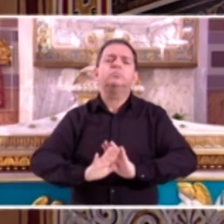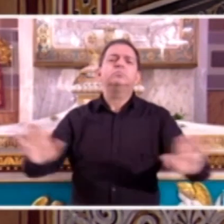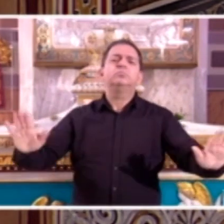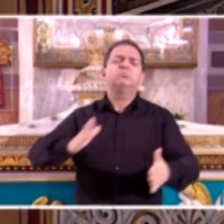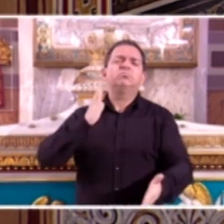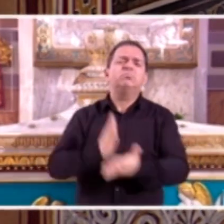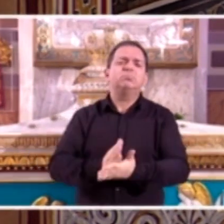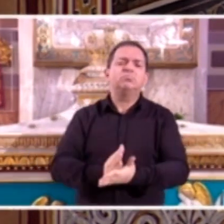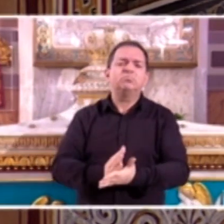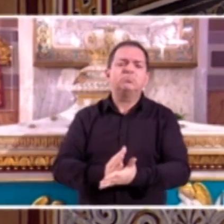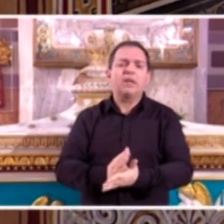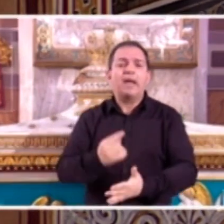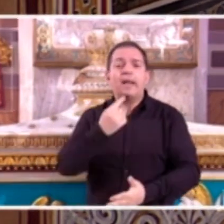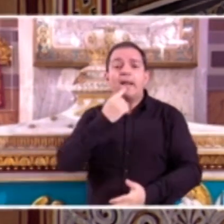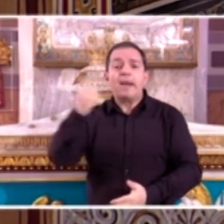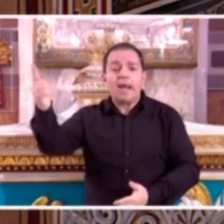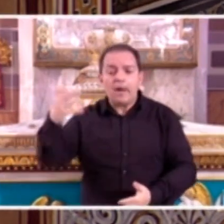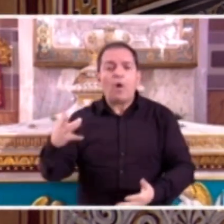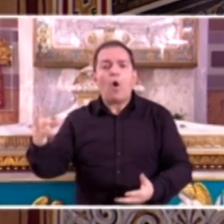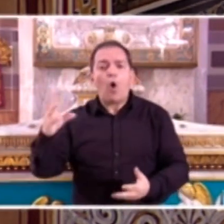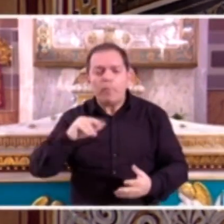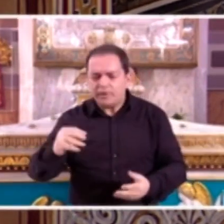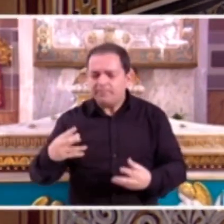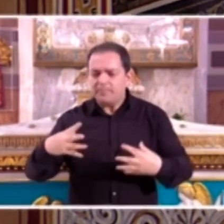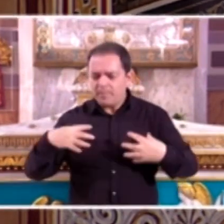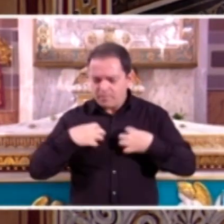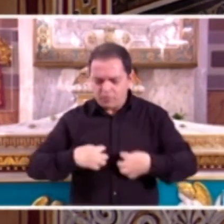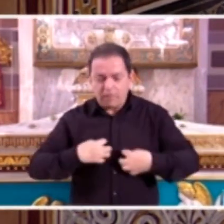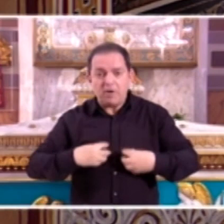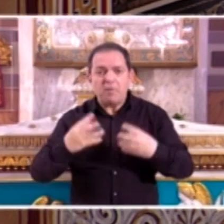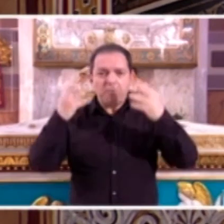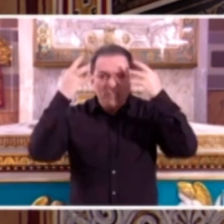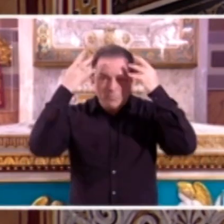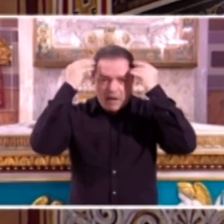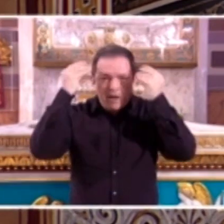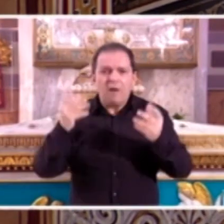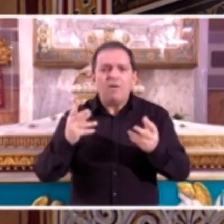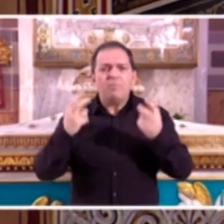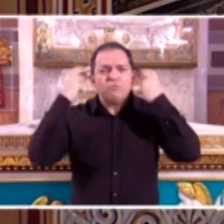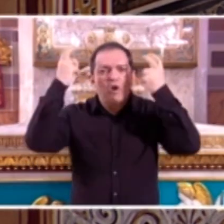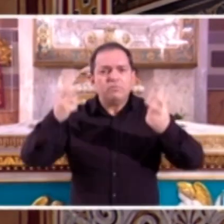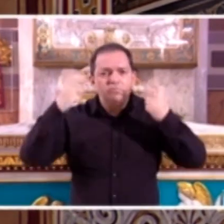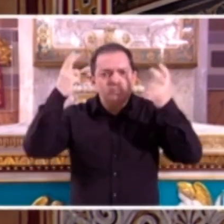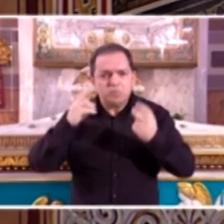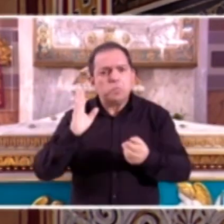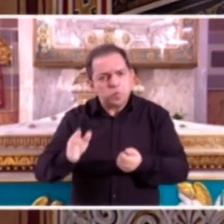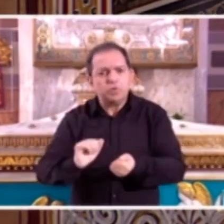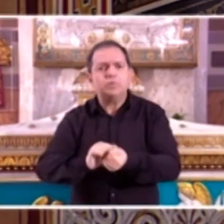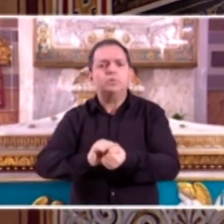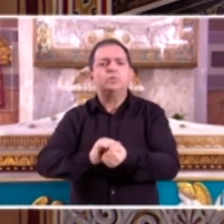σαν ολοκάθαρο μαλλί θα μπορούσαν να λευκανθούν, δηλαδή